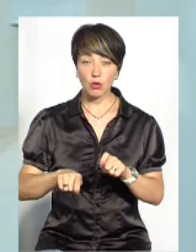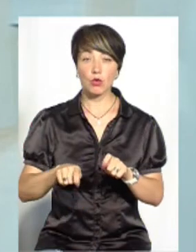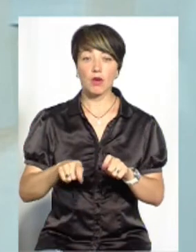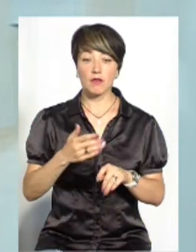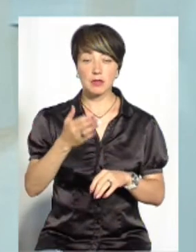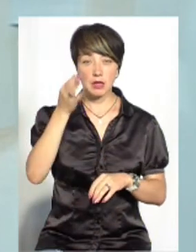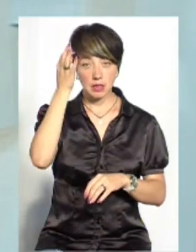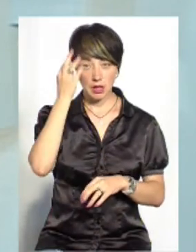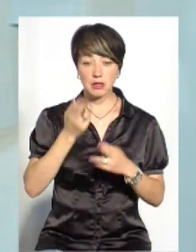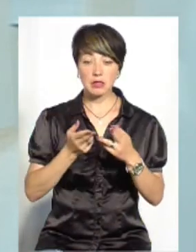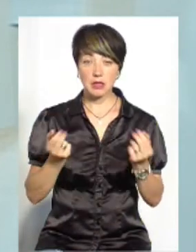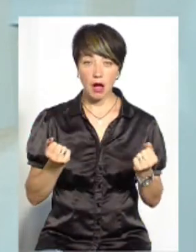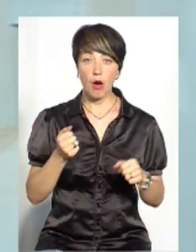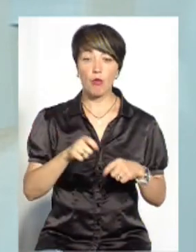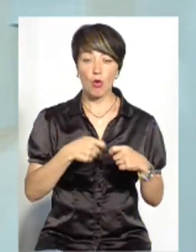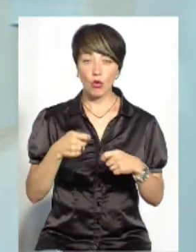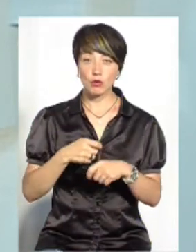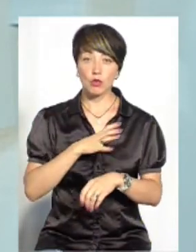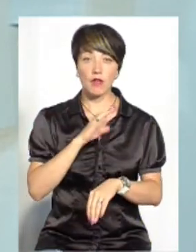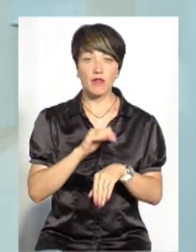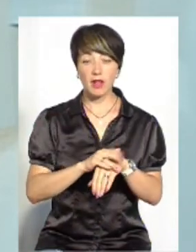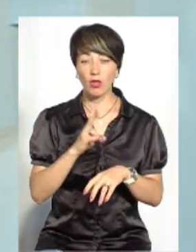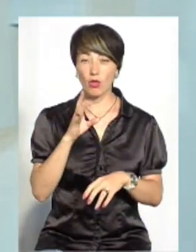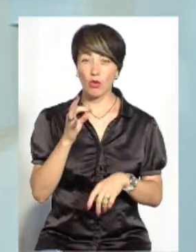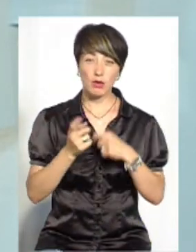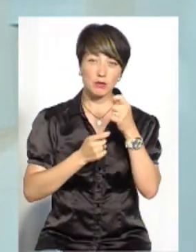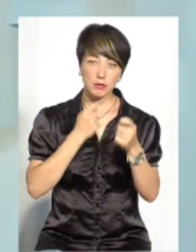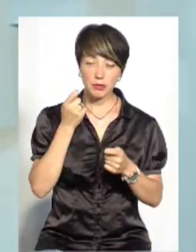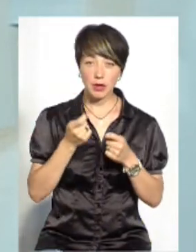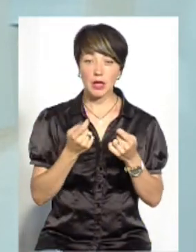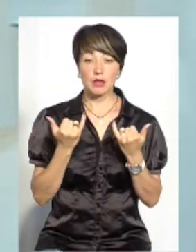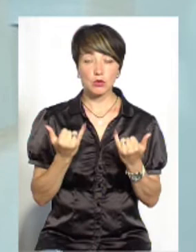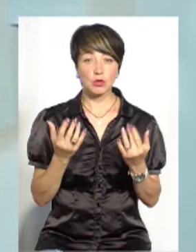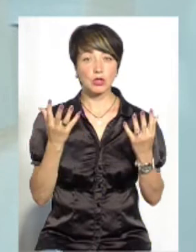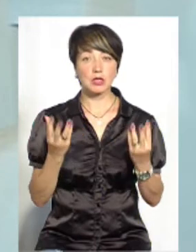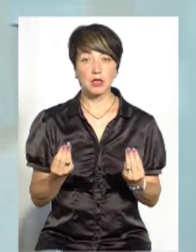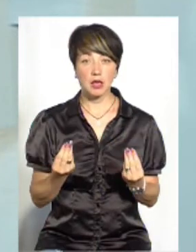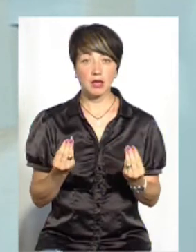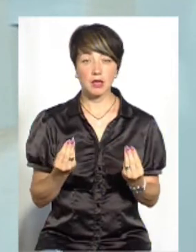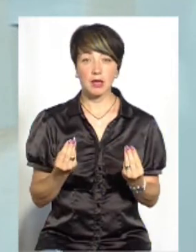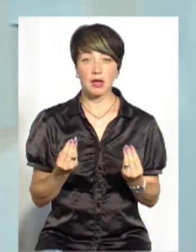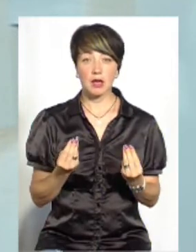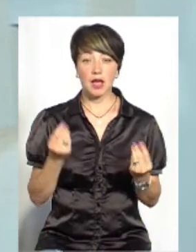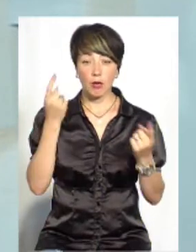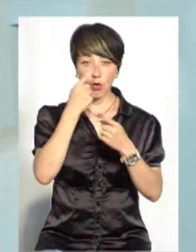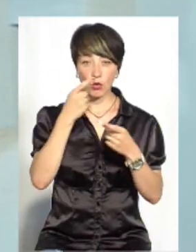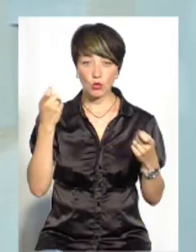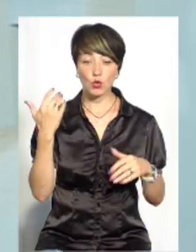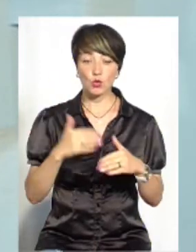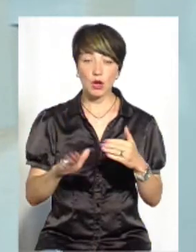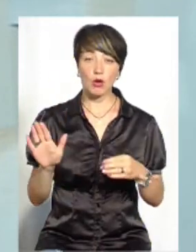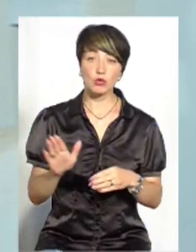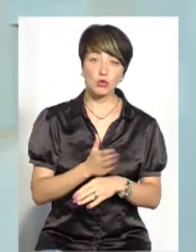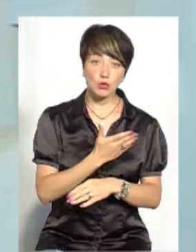ви згадали. Порушення були виявлені, але порушення незначні. І на сьогоднішній день я володію інформацією, що порушення усунуті.